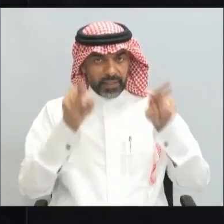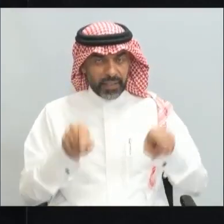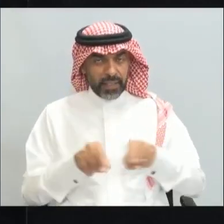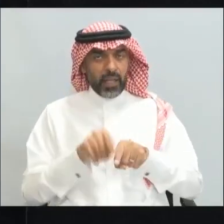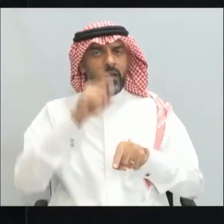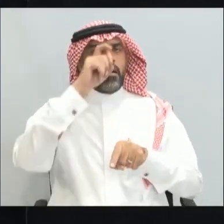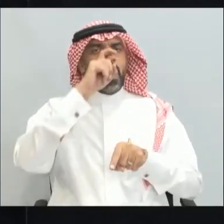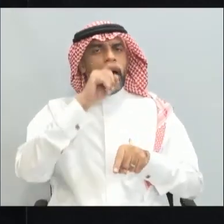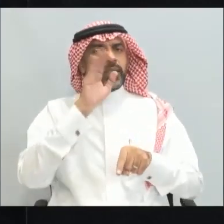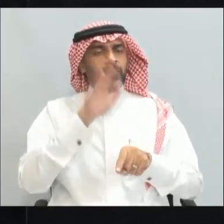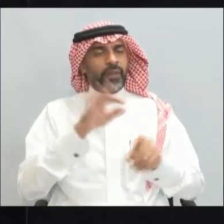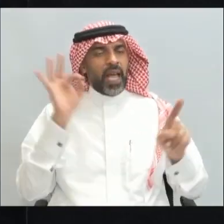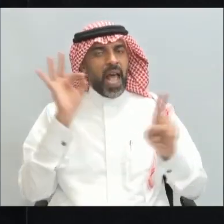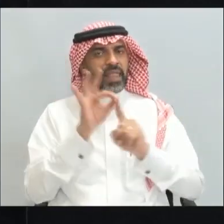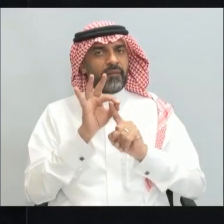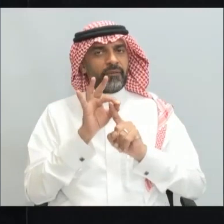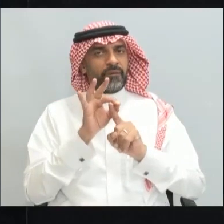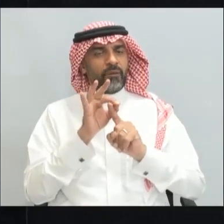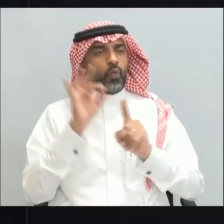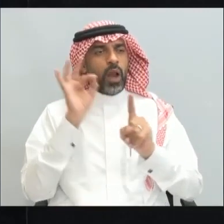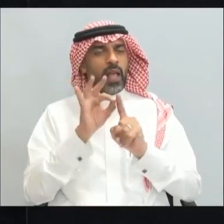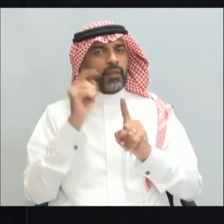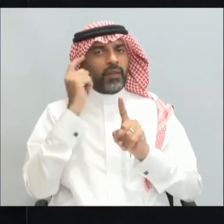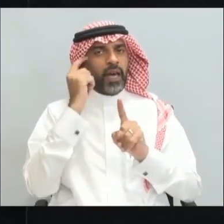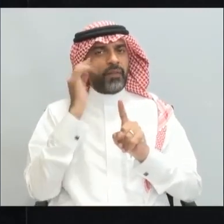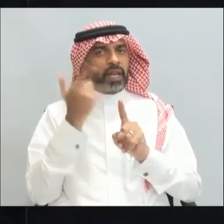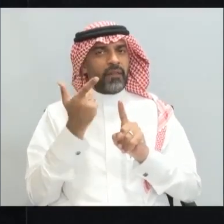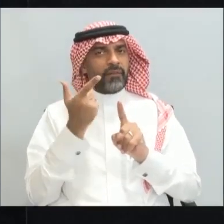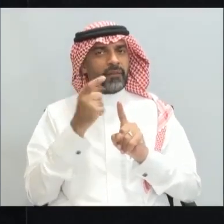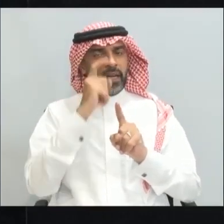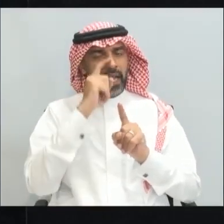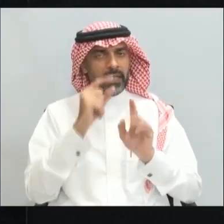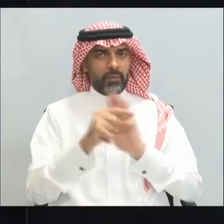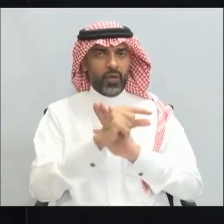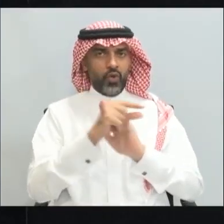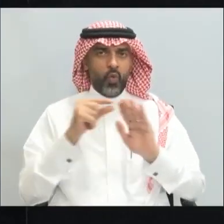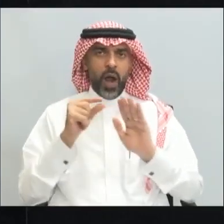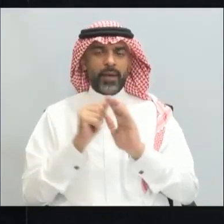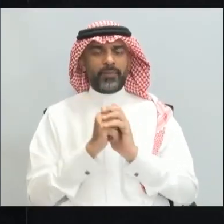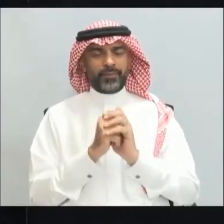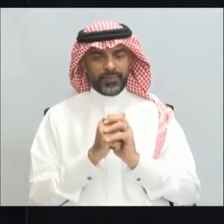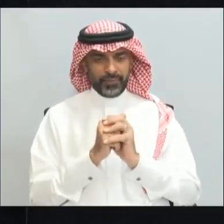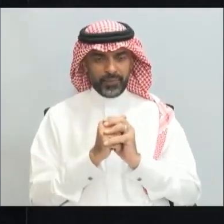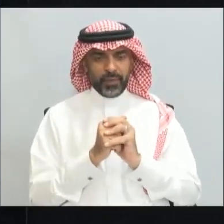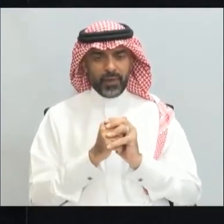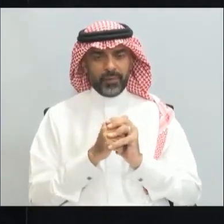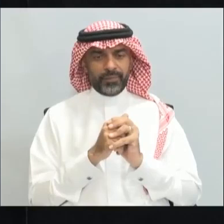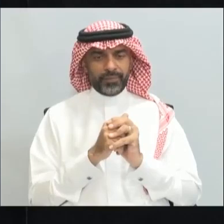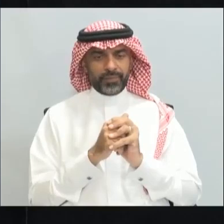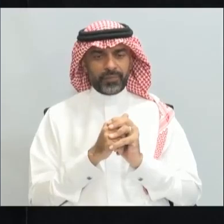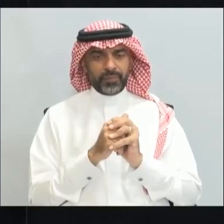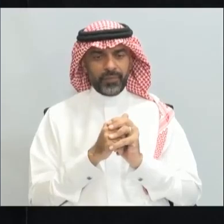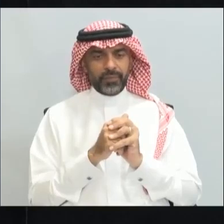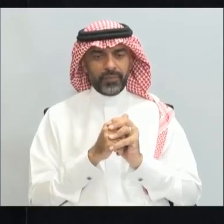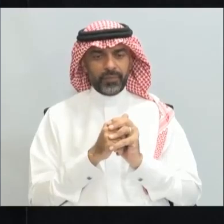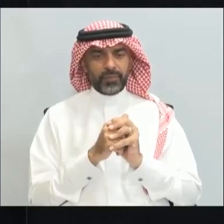يكون لها هدف ولا بد ان نعرف هذا الهدف ولا بد ان نسجل هذا العنوان او هذا المسمى او مسمى